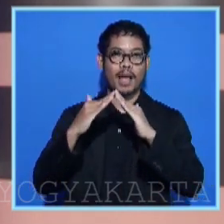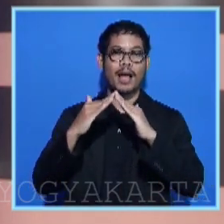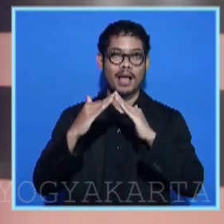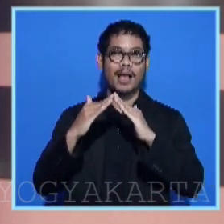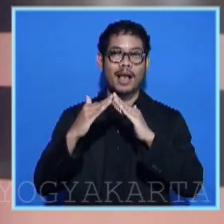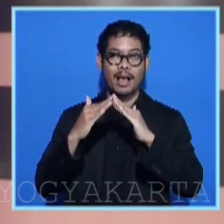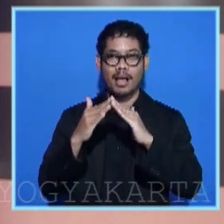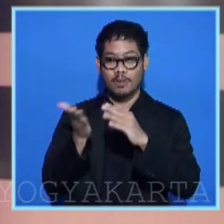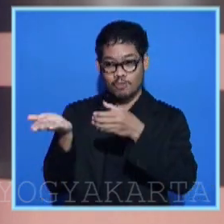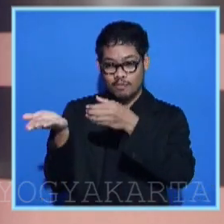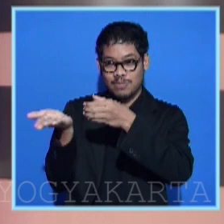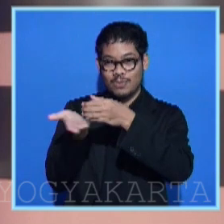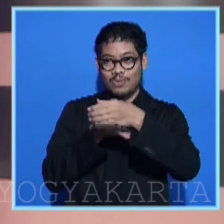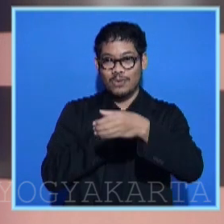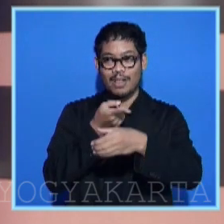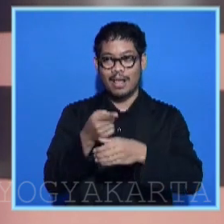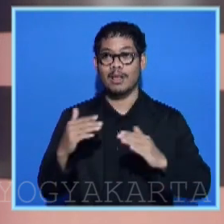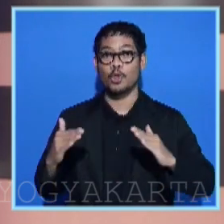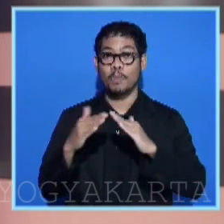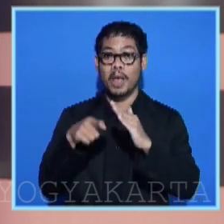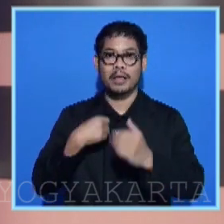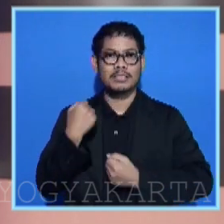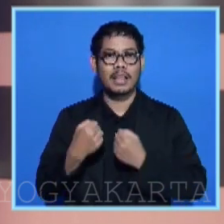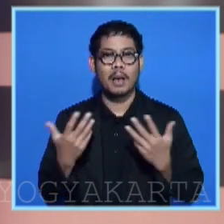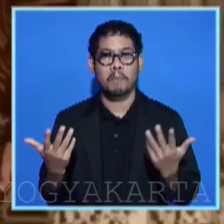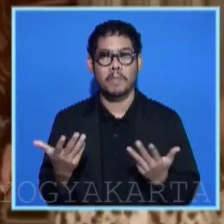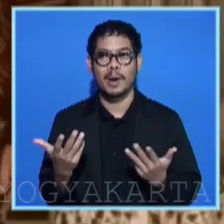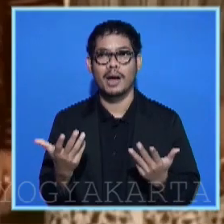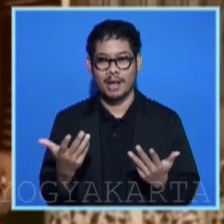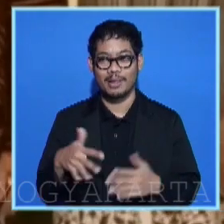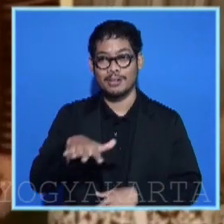di dalam Pakuningratan Kemantren Kraton Kota Yogyakarta.